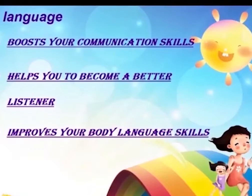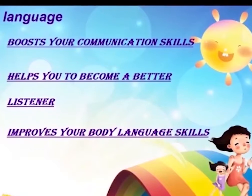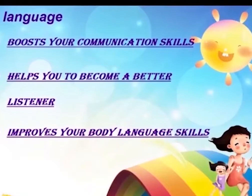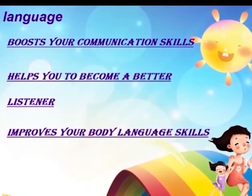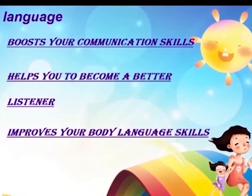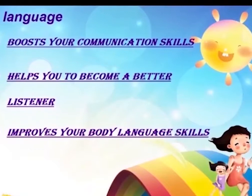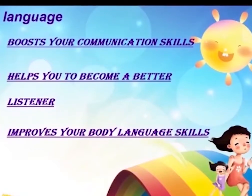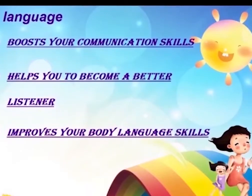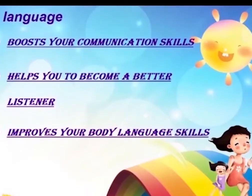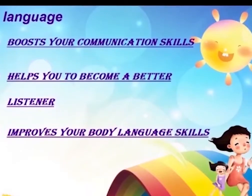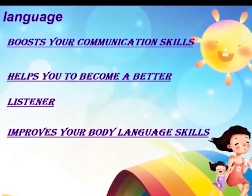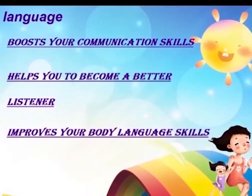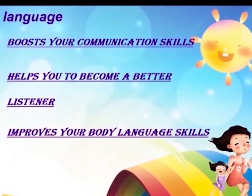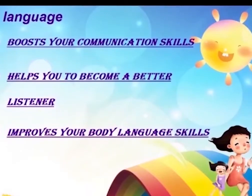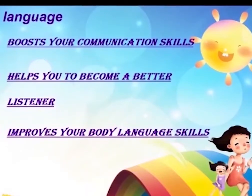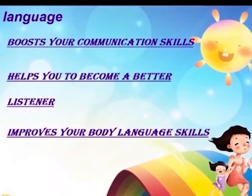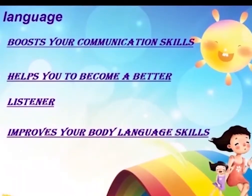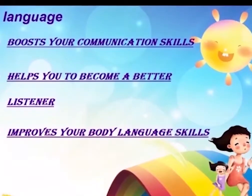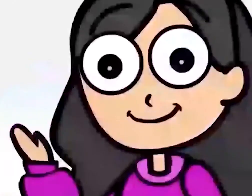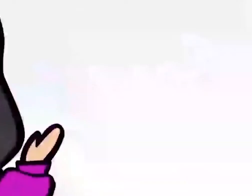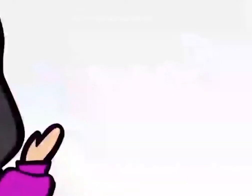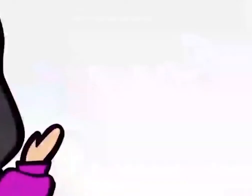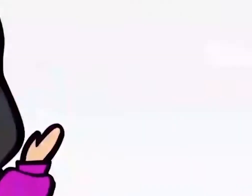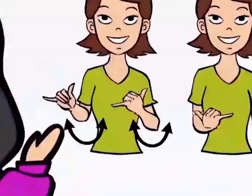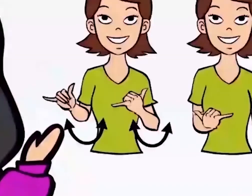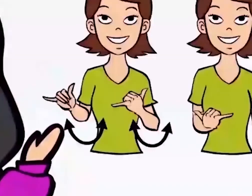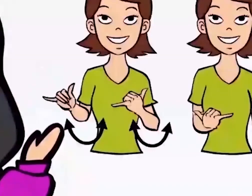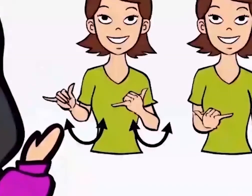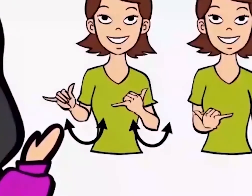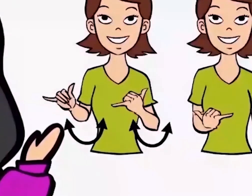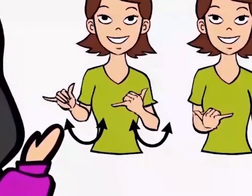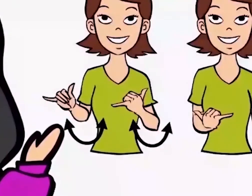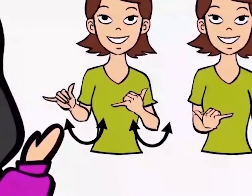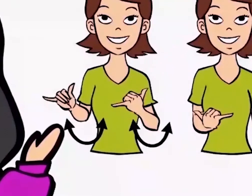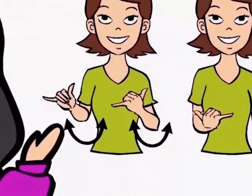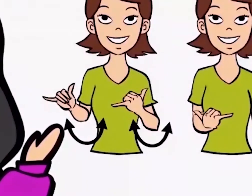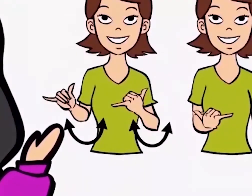சேன்து உங்கள் அம்மே அப்பாவுünkü படிக்கலாம். reactions rainfallன்